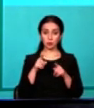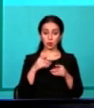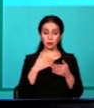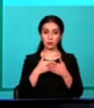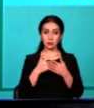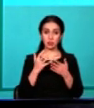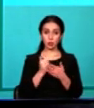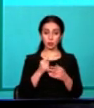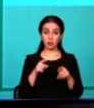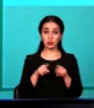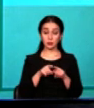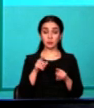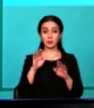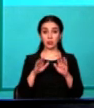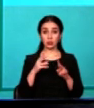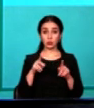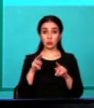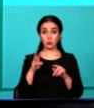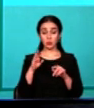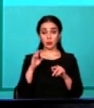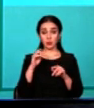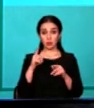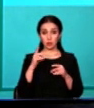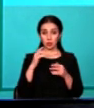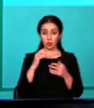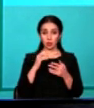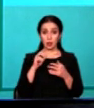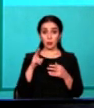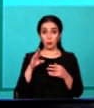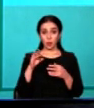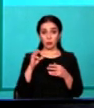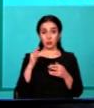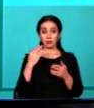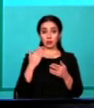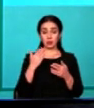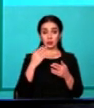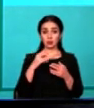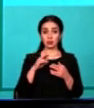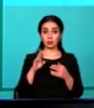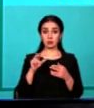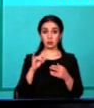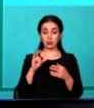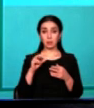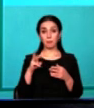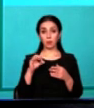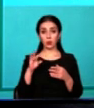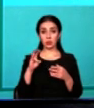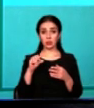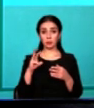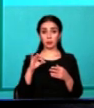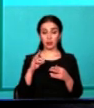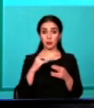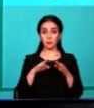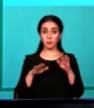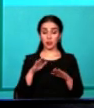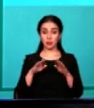ham topiladi. Ya'ni molekulyar massani topishimiz uchun polimerlanish darajasini monomerning